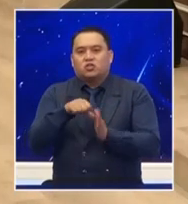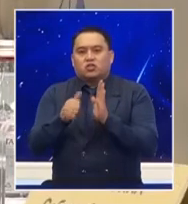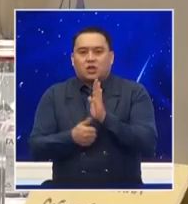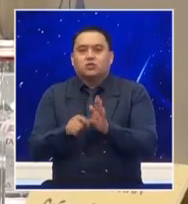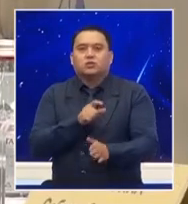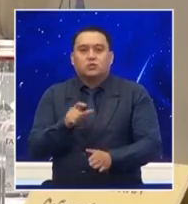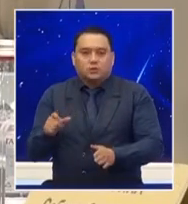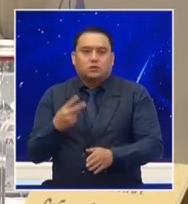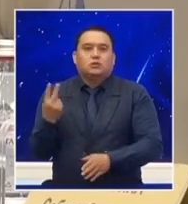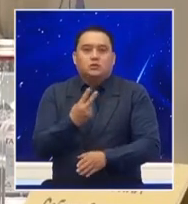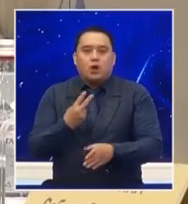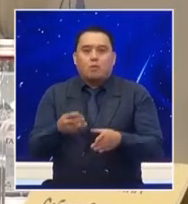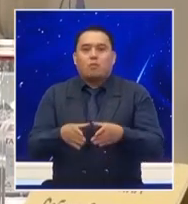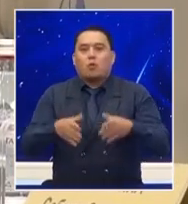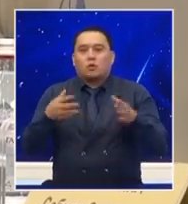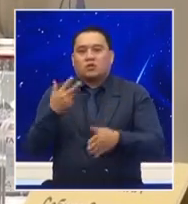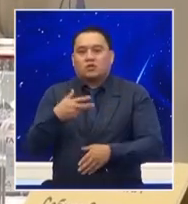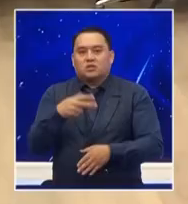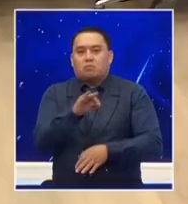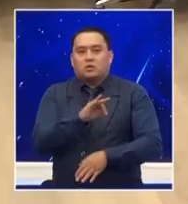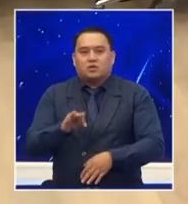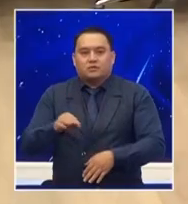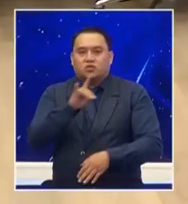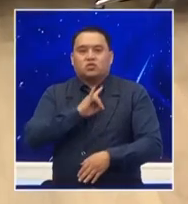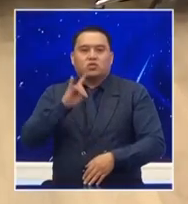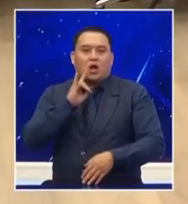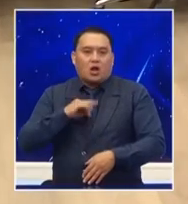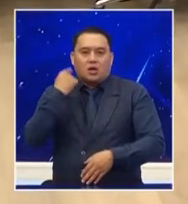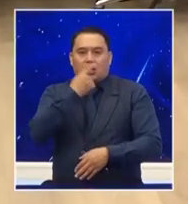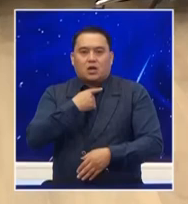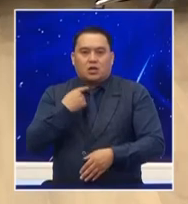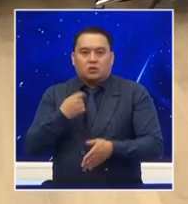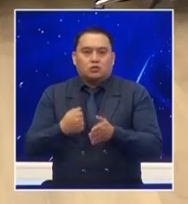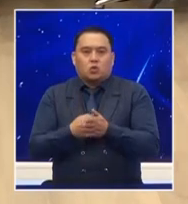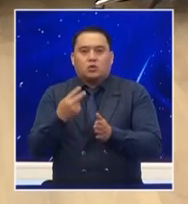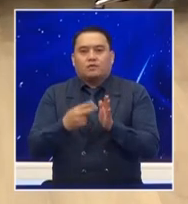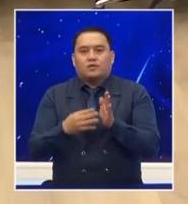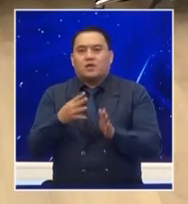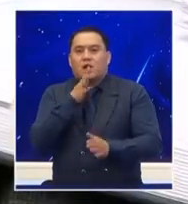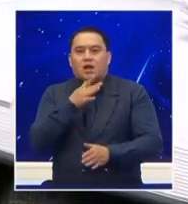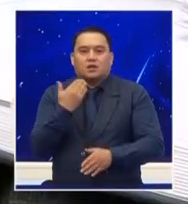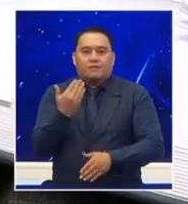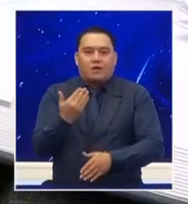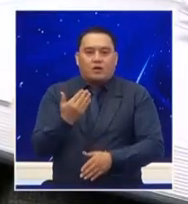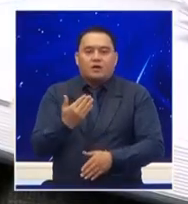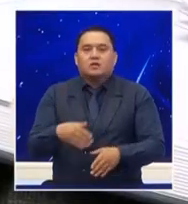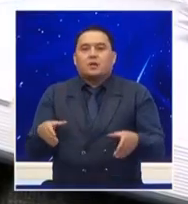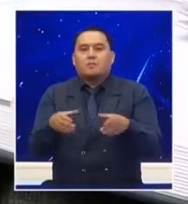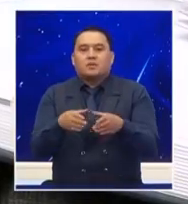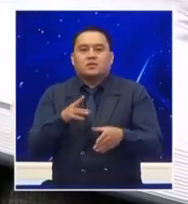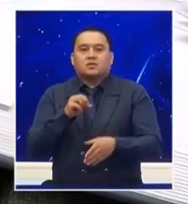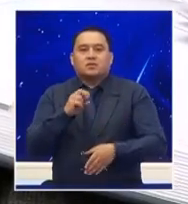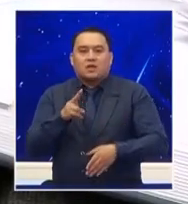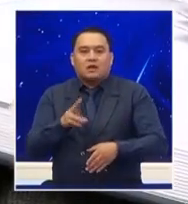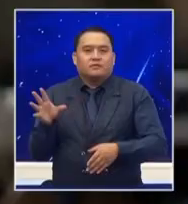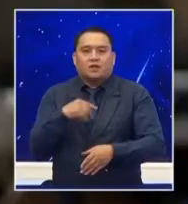кандидатов. В обеих фракциях более 30% членов – женщины и лица, не достигшие 29 лет. По словам представителей